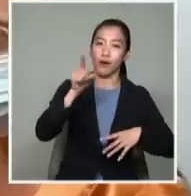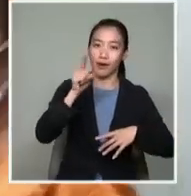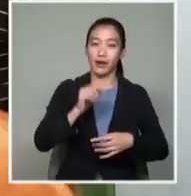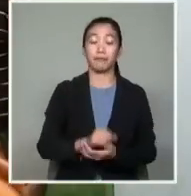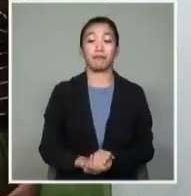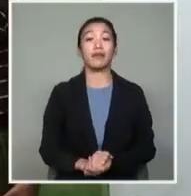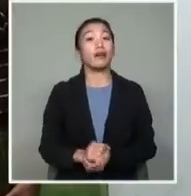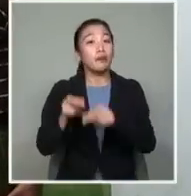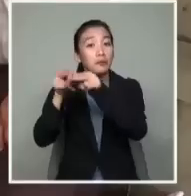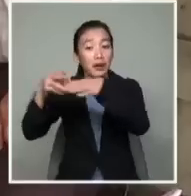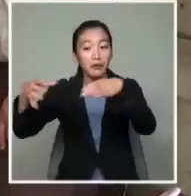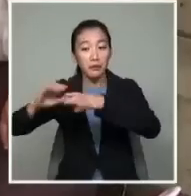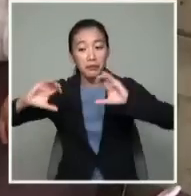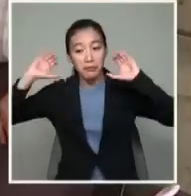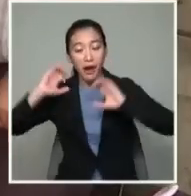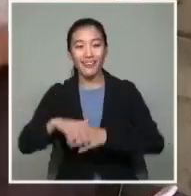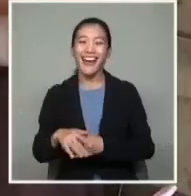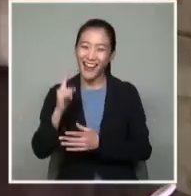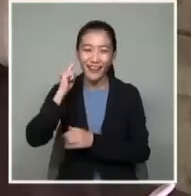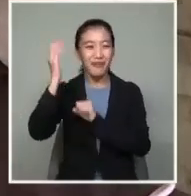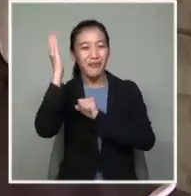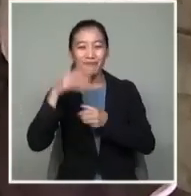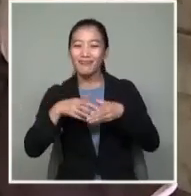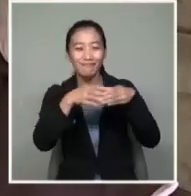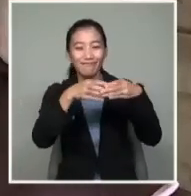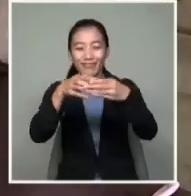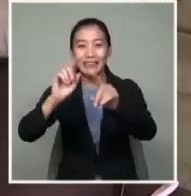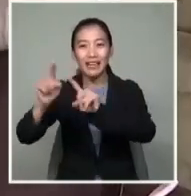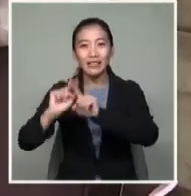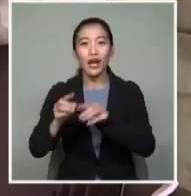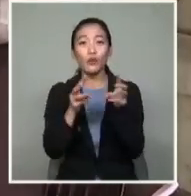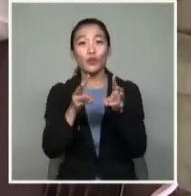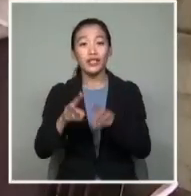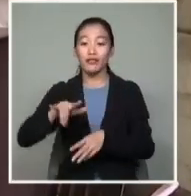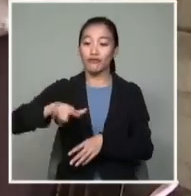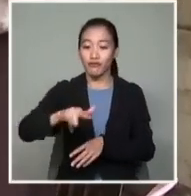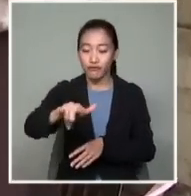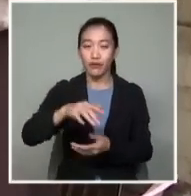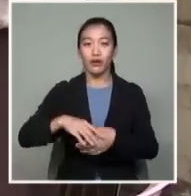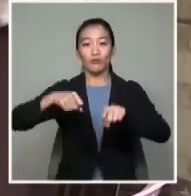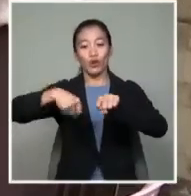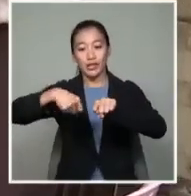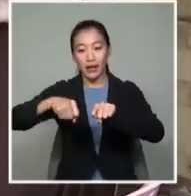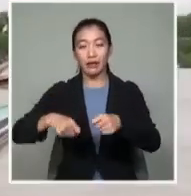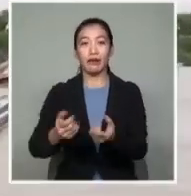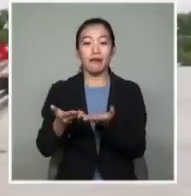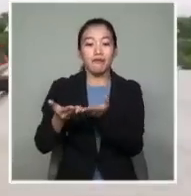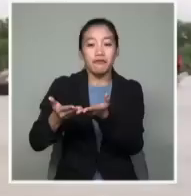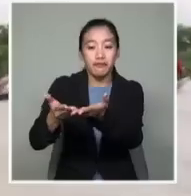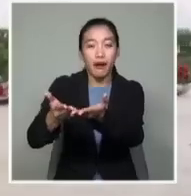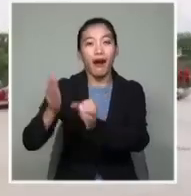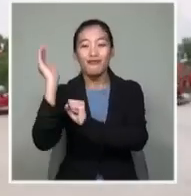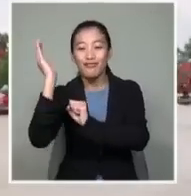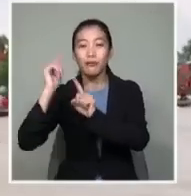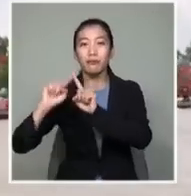ออกรณรงค์หาเสียงจากประชาชนในหลายรูปแบบทั้งใช้รถ3ล้อมอเตอร์ไซค์ไปจนถึงเรือในขณะที่พรรคฝ่ายค้